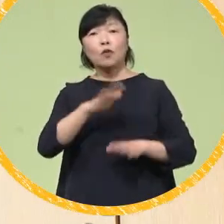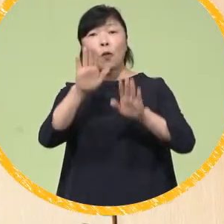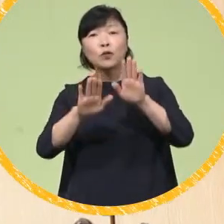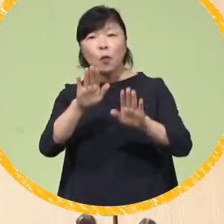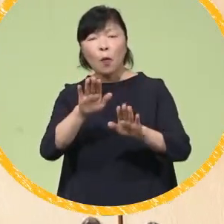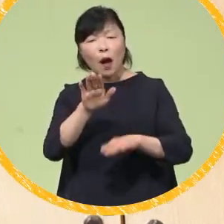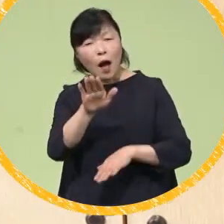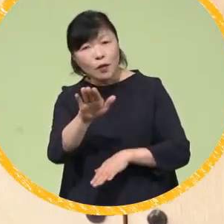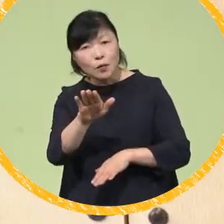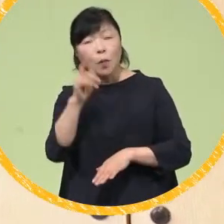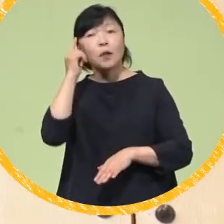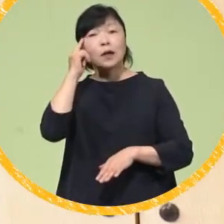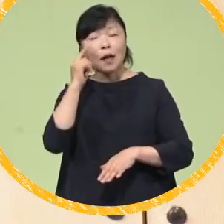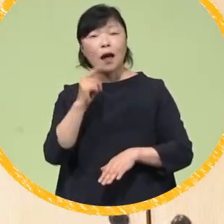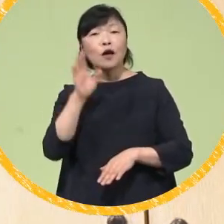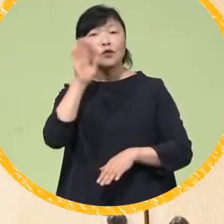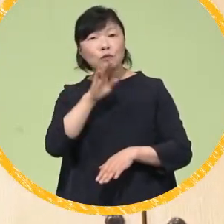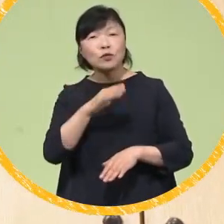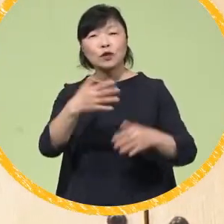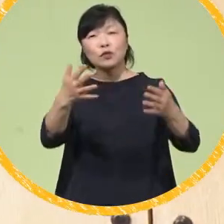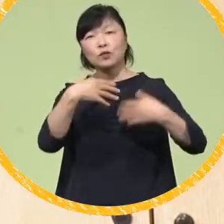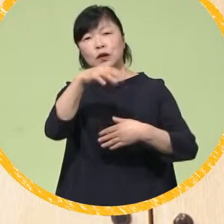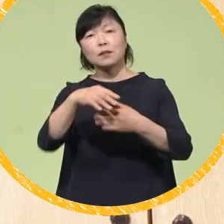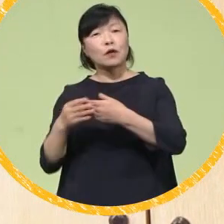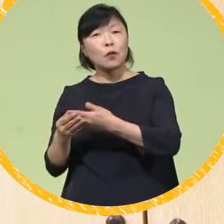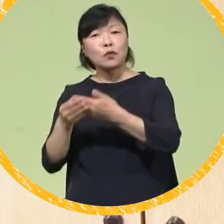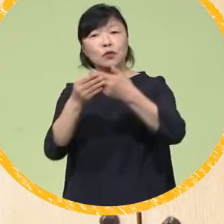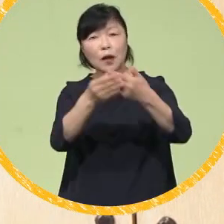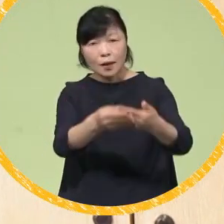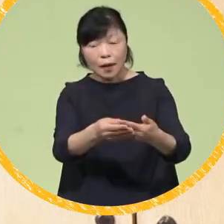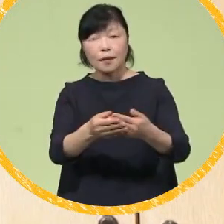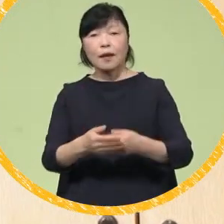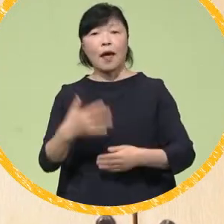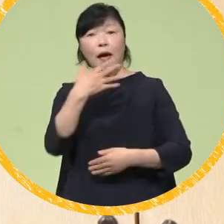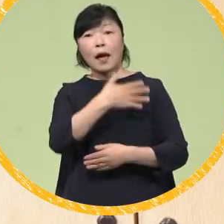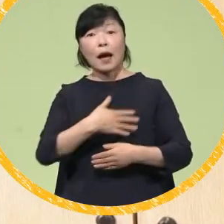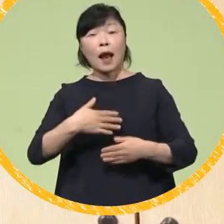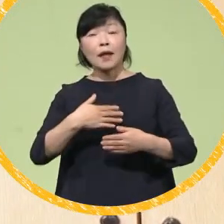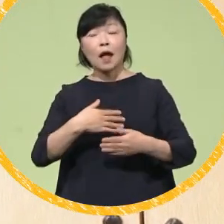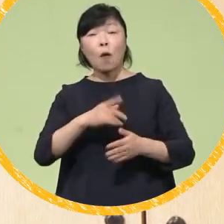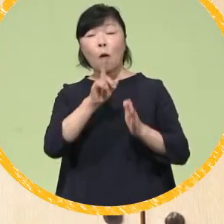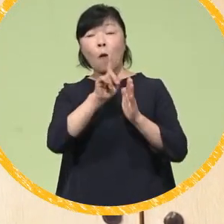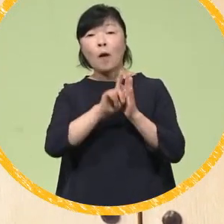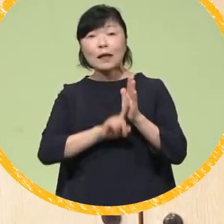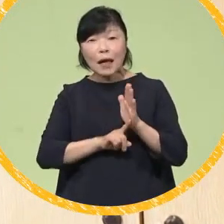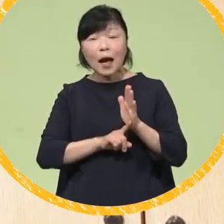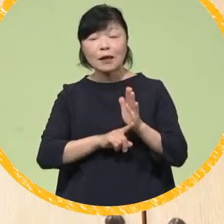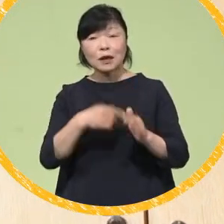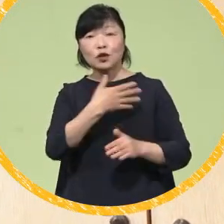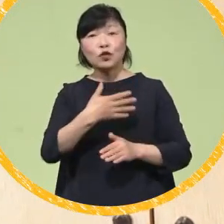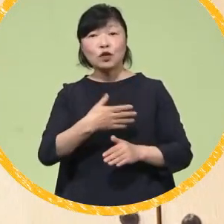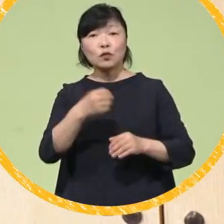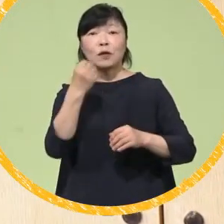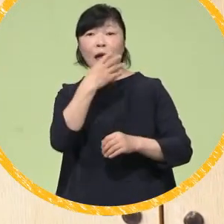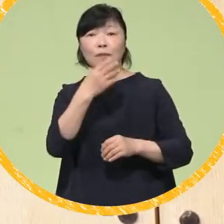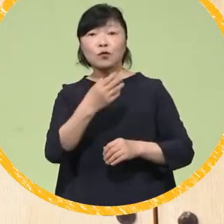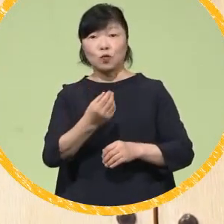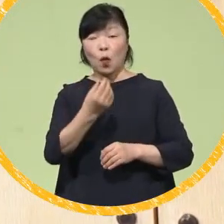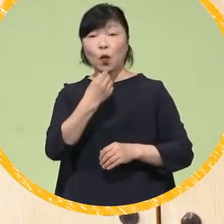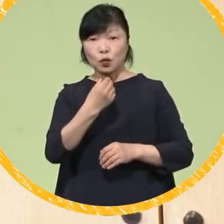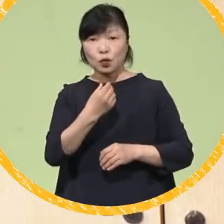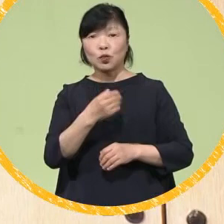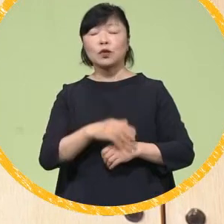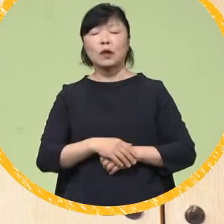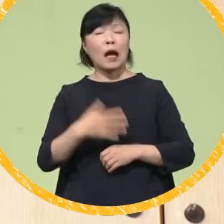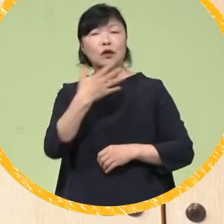た場合は速やかに涼しい場所へ移動し体を冷やし水分塩分を補給しましょう。それ